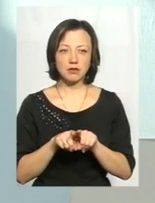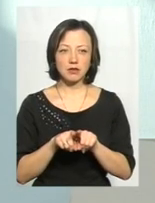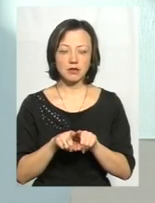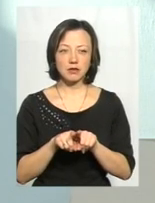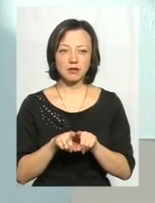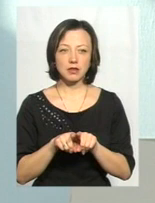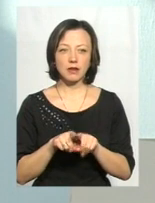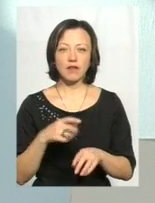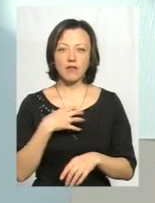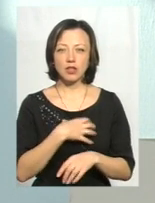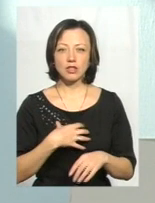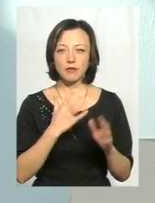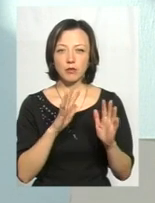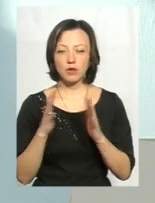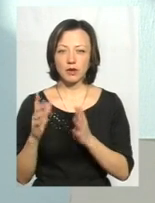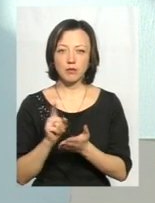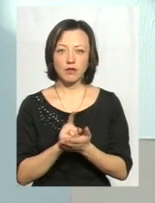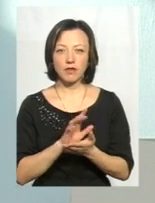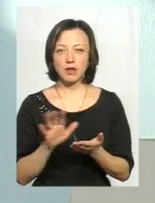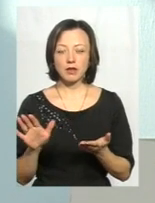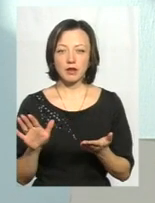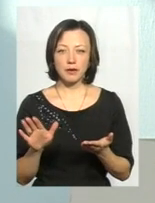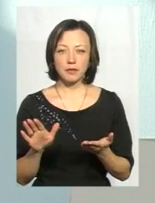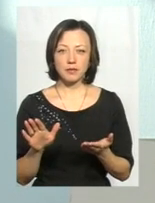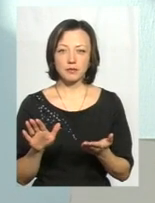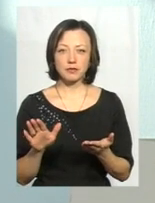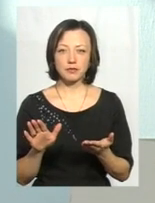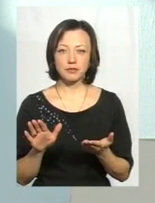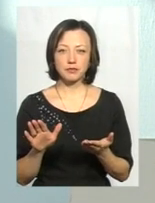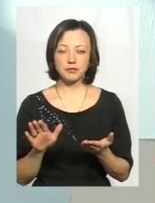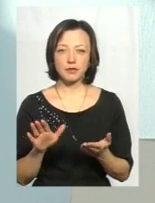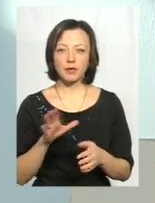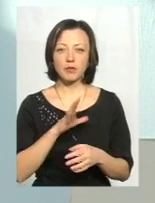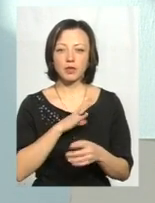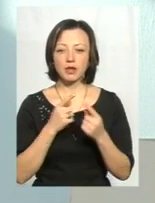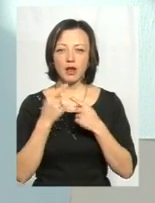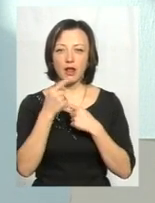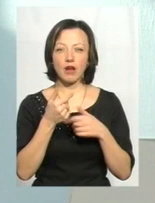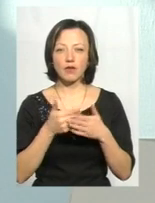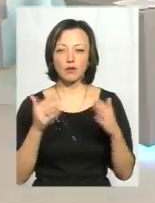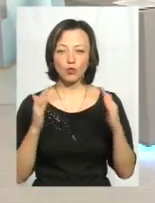не планувати якихось важливих подій таких. Вона не повинна, ну,